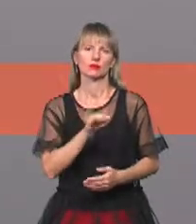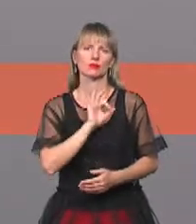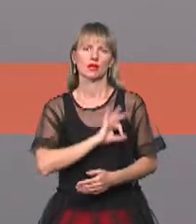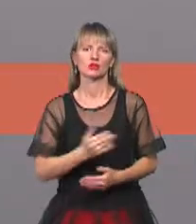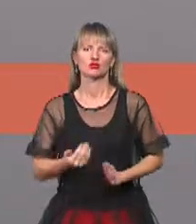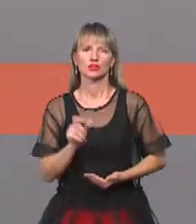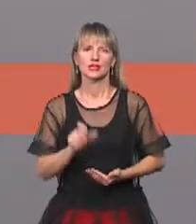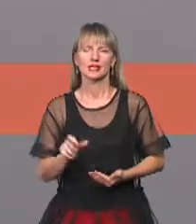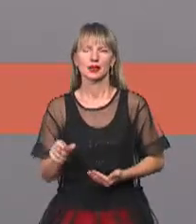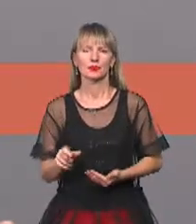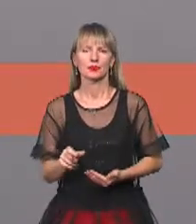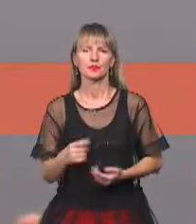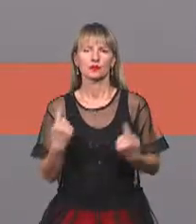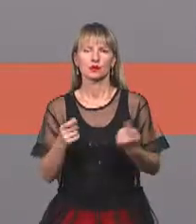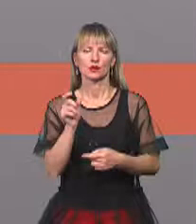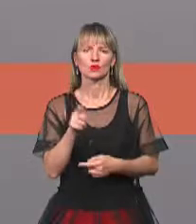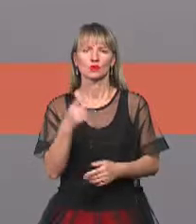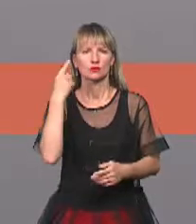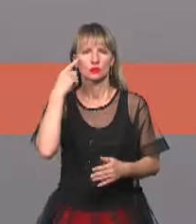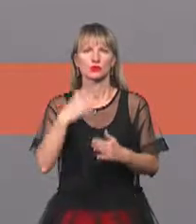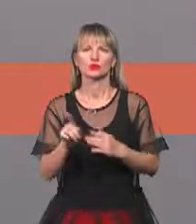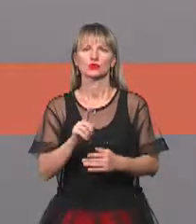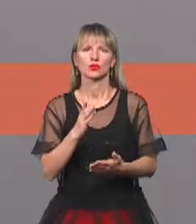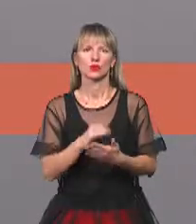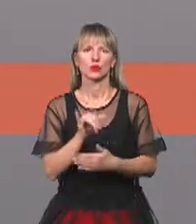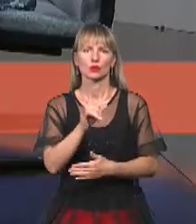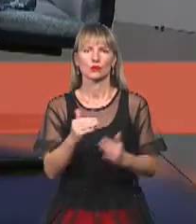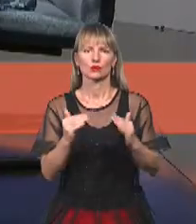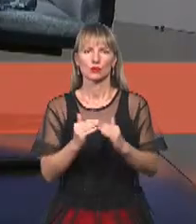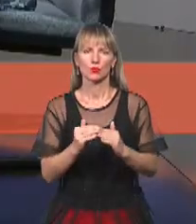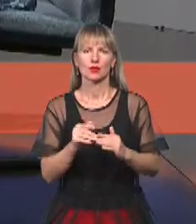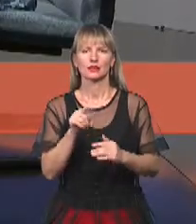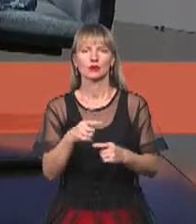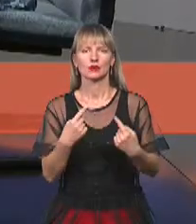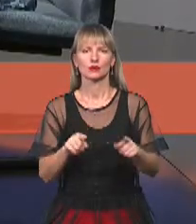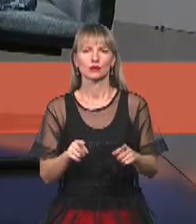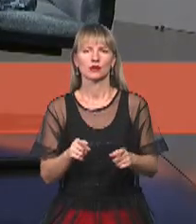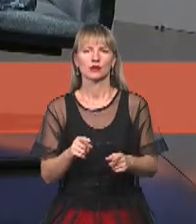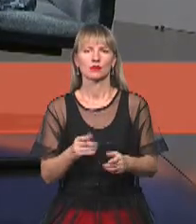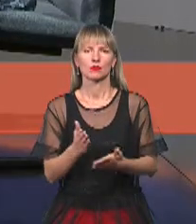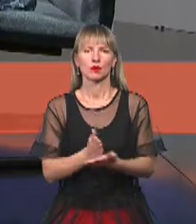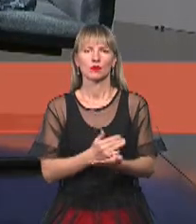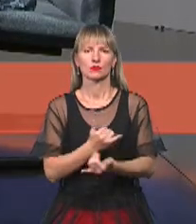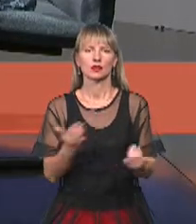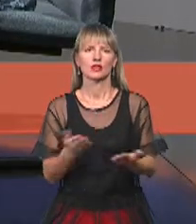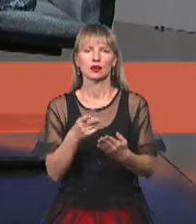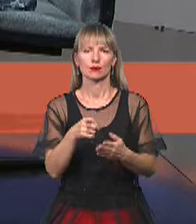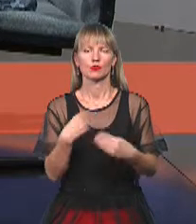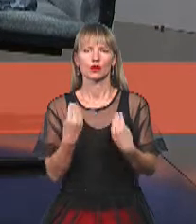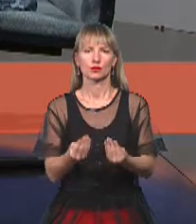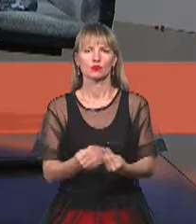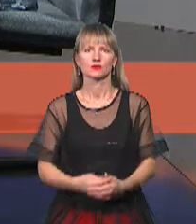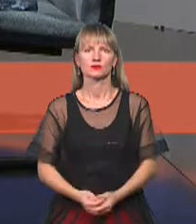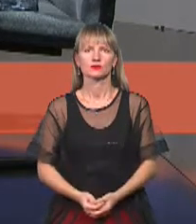мешканцю, і, та звичайній людині, він зрозуміє, що саме коїться у нього там з тим чи іншим там сервісом, який йому надають. Ну,